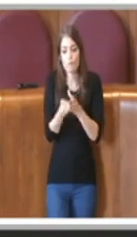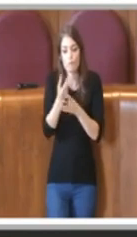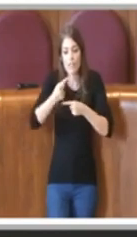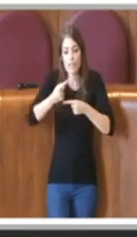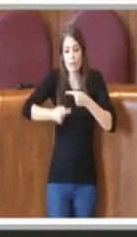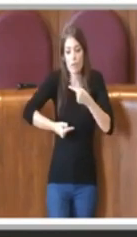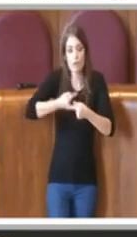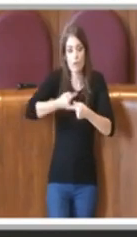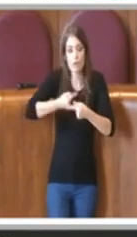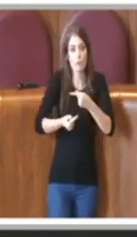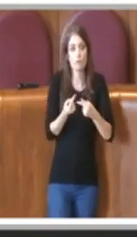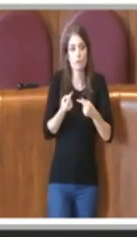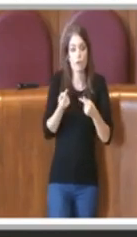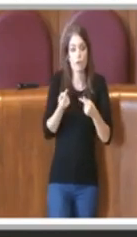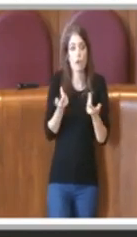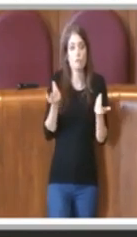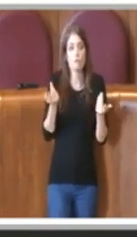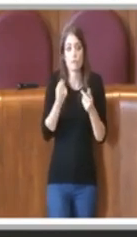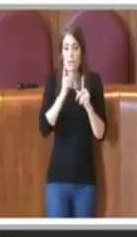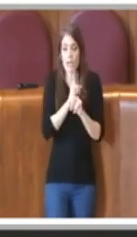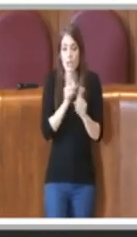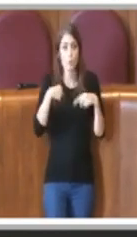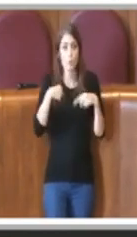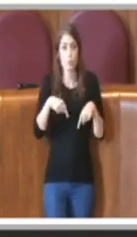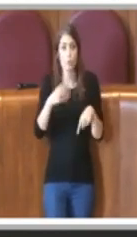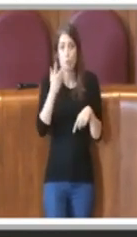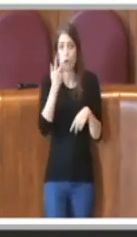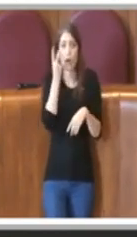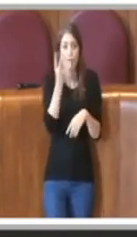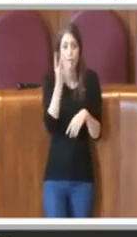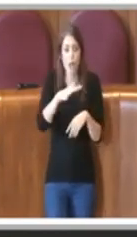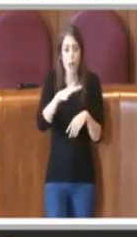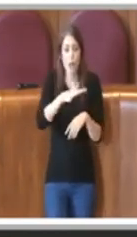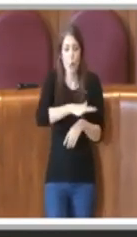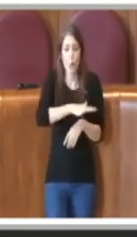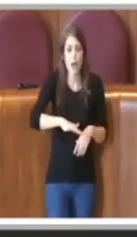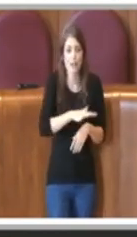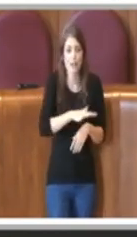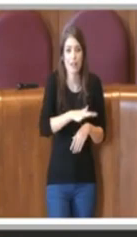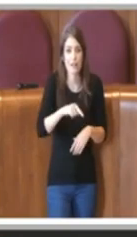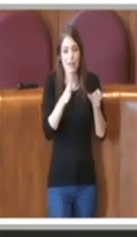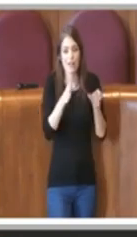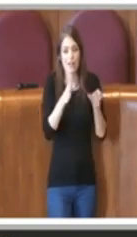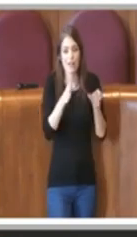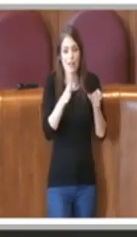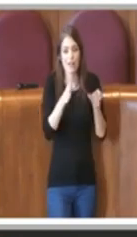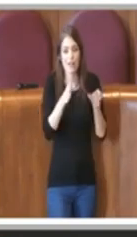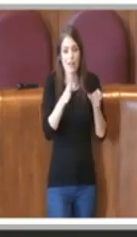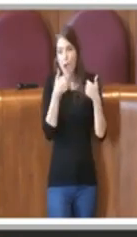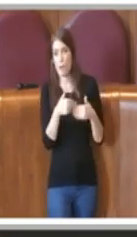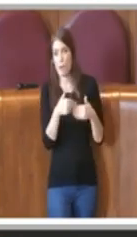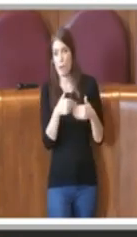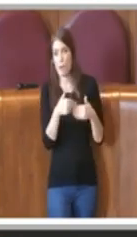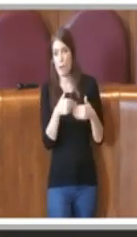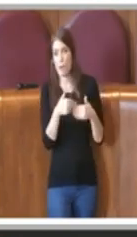rigenerazione, nessuno di noi vuole vedere all'interno di quartieri edifici di fatto